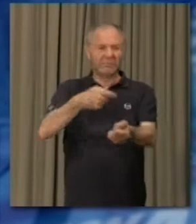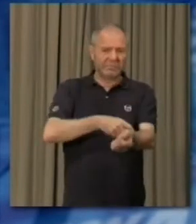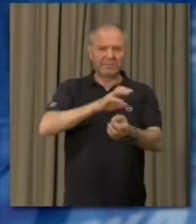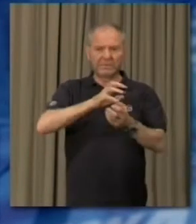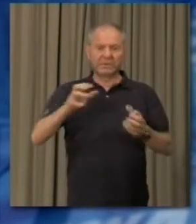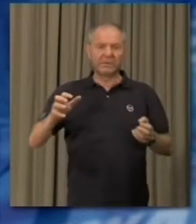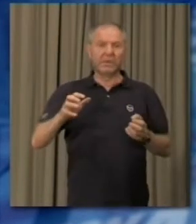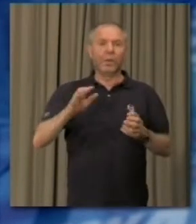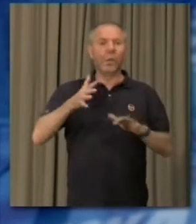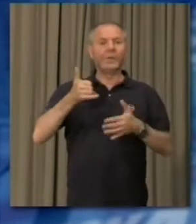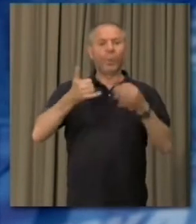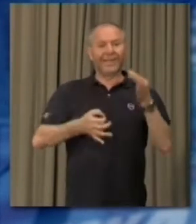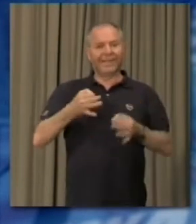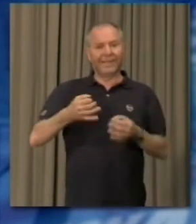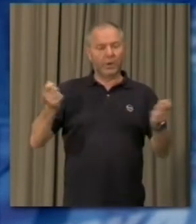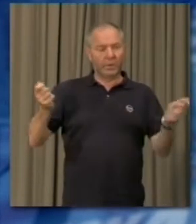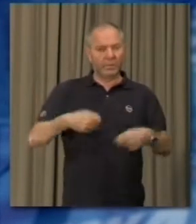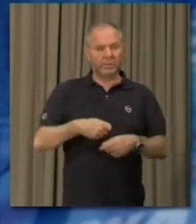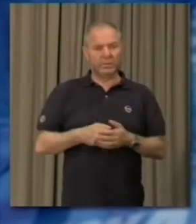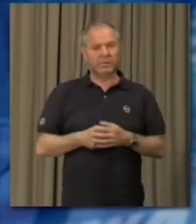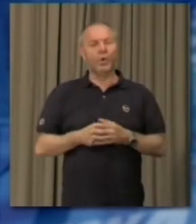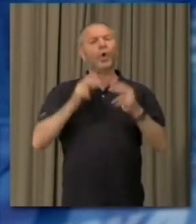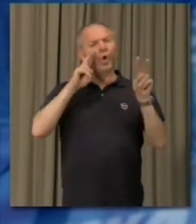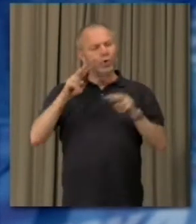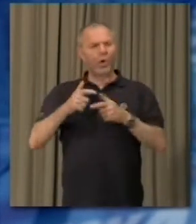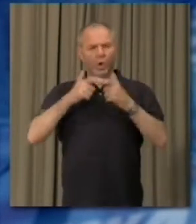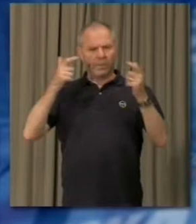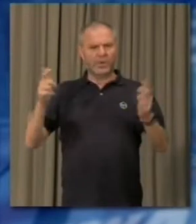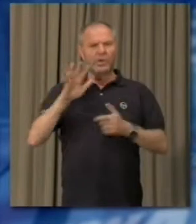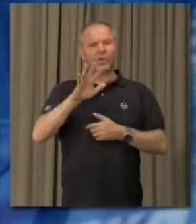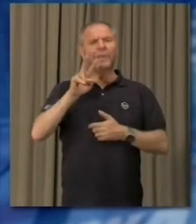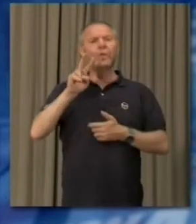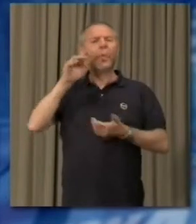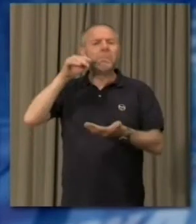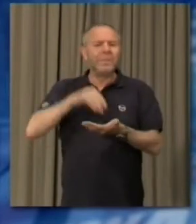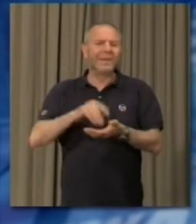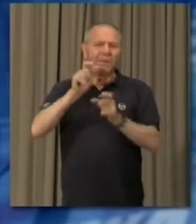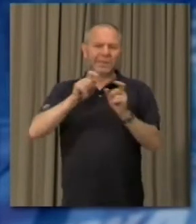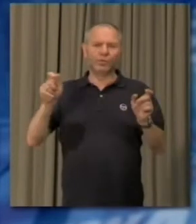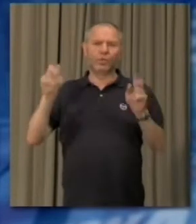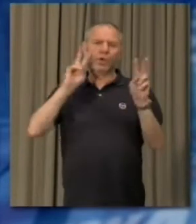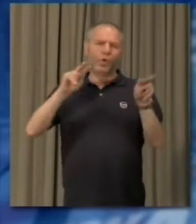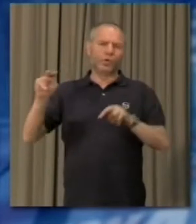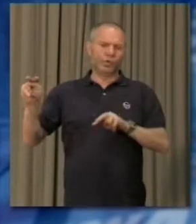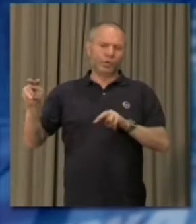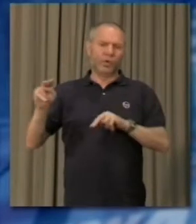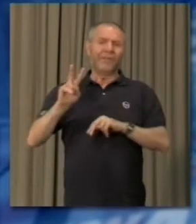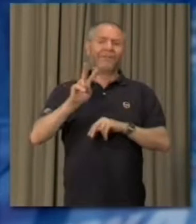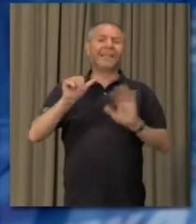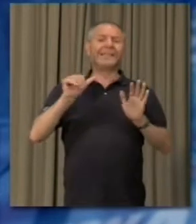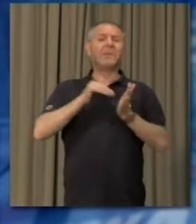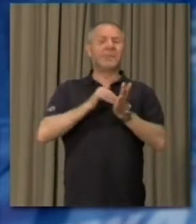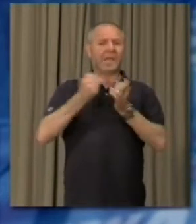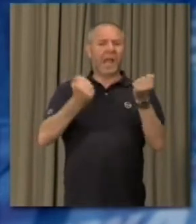a oltre un chilo. Aumentati anche i controlli con 52.700 persone identificate e oltre 26.000 veicoli.